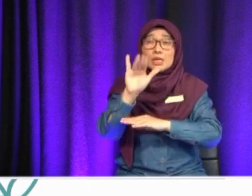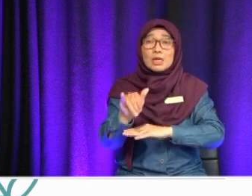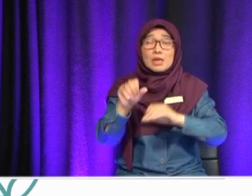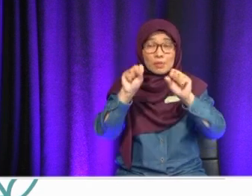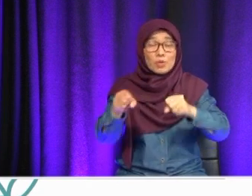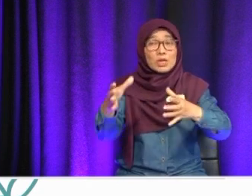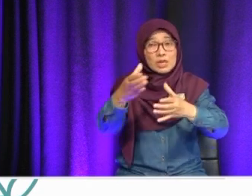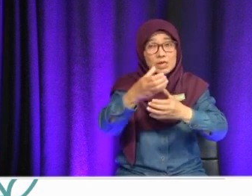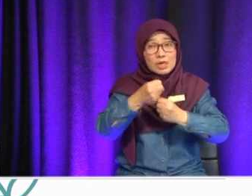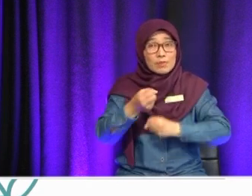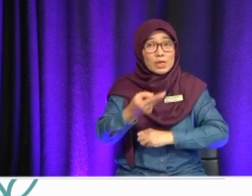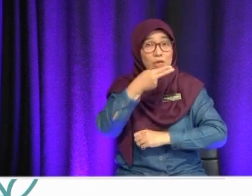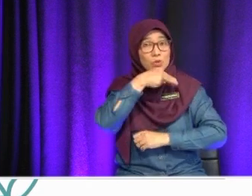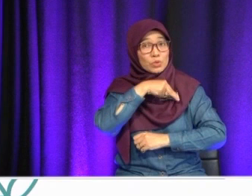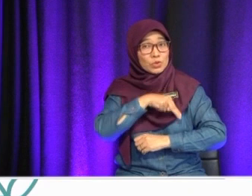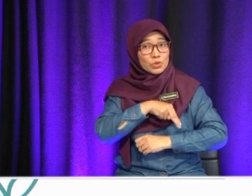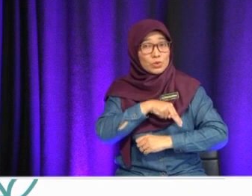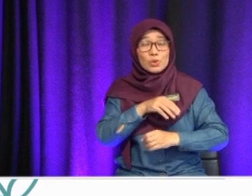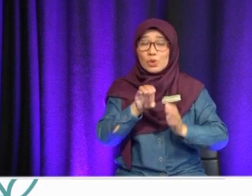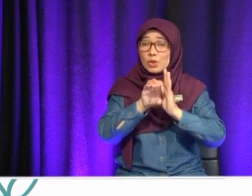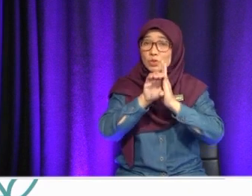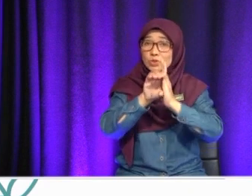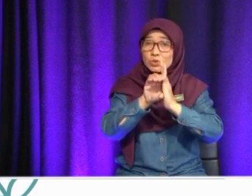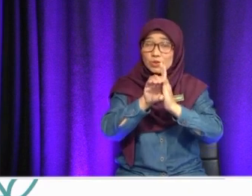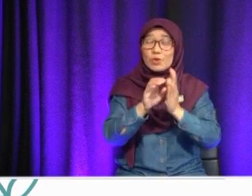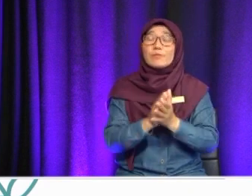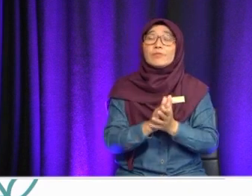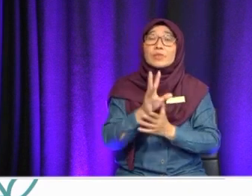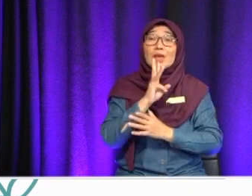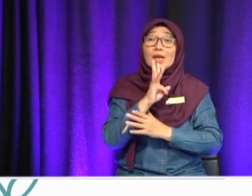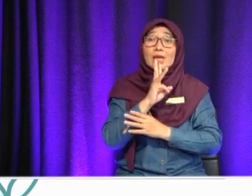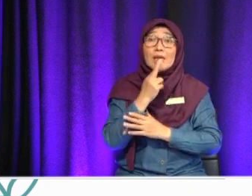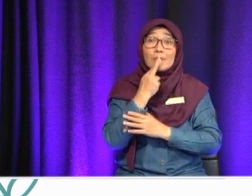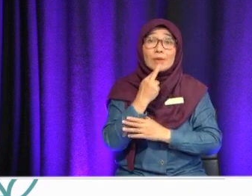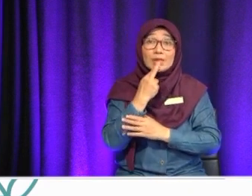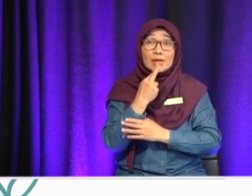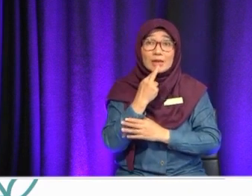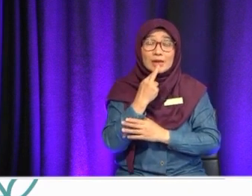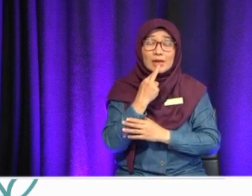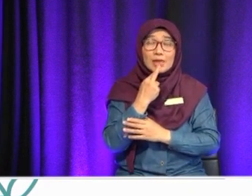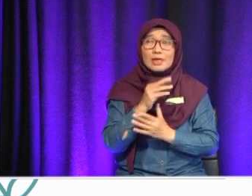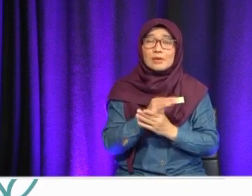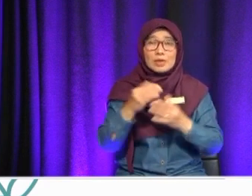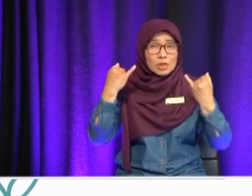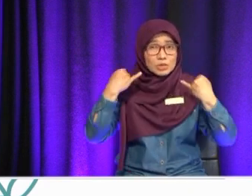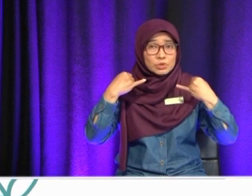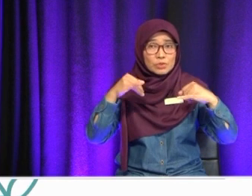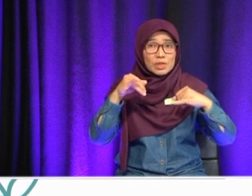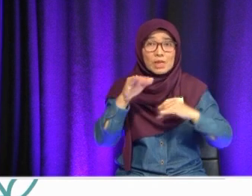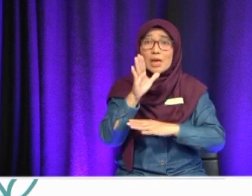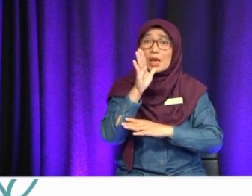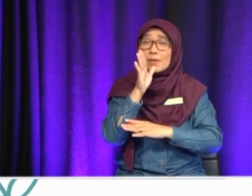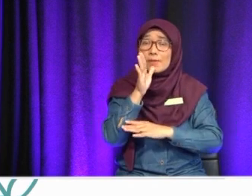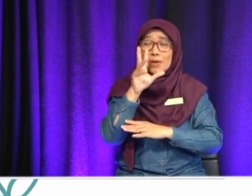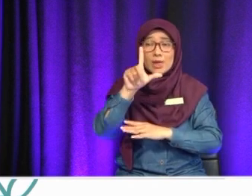keuntungan. Contohnya, air sirap kordial yang dijual oleh Mak Limah sangat